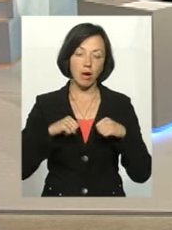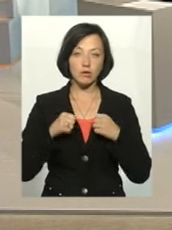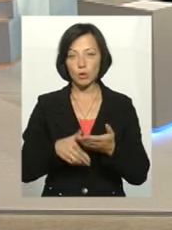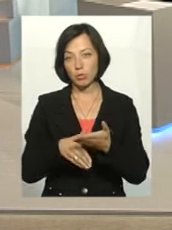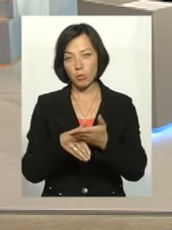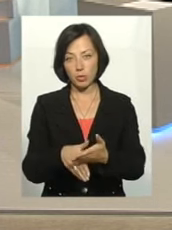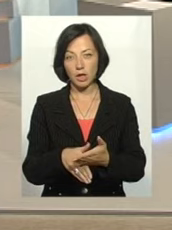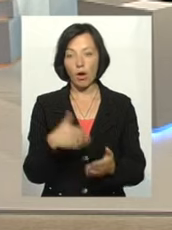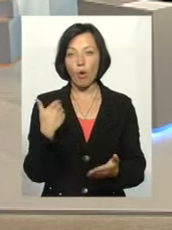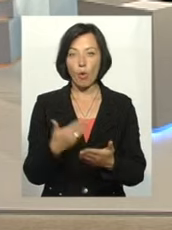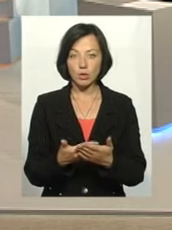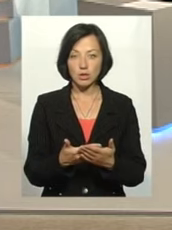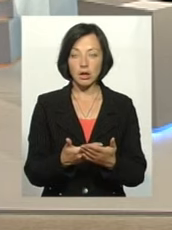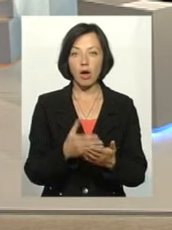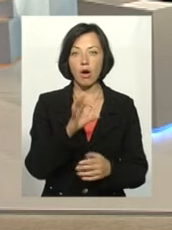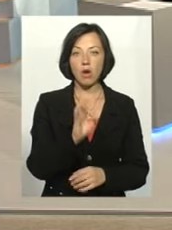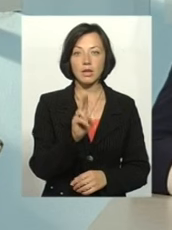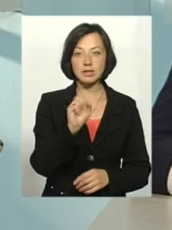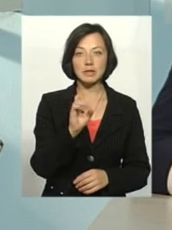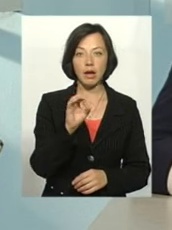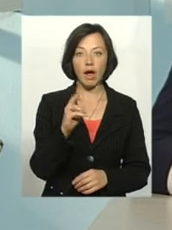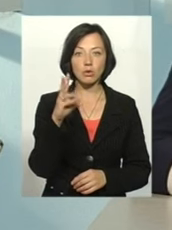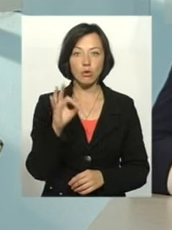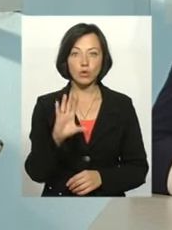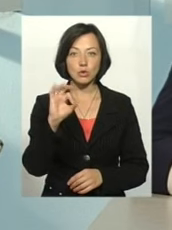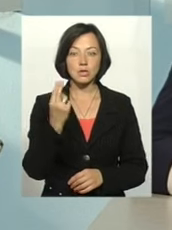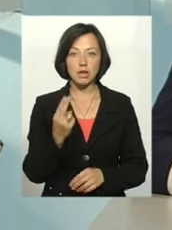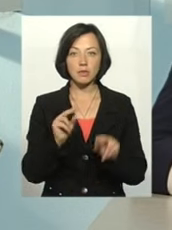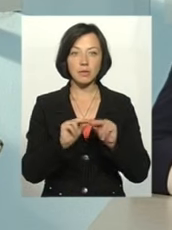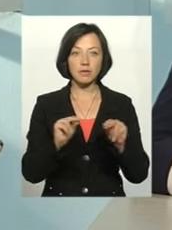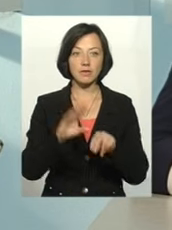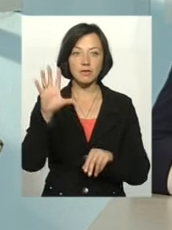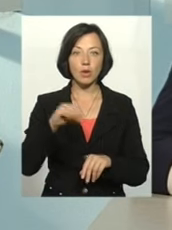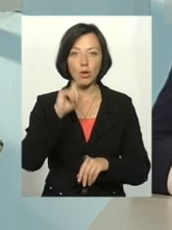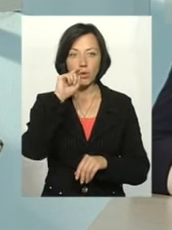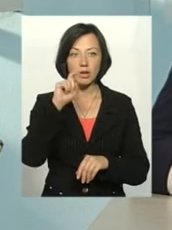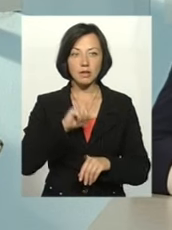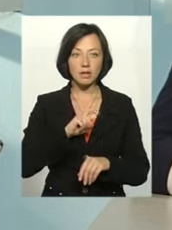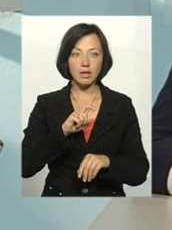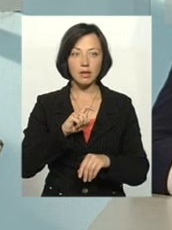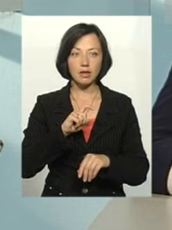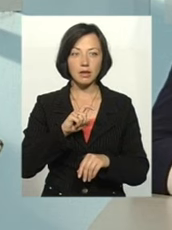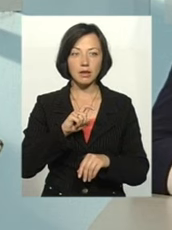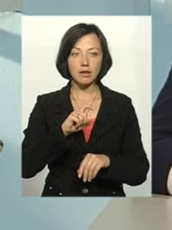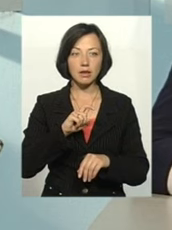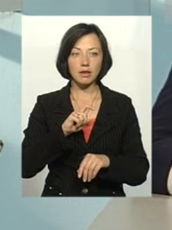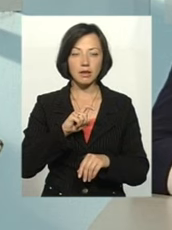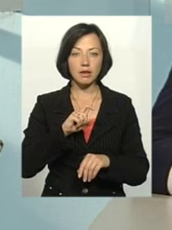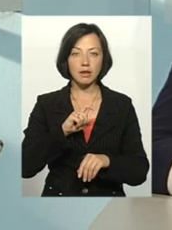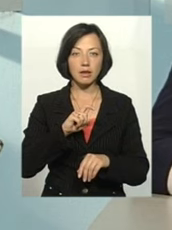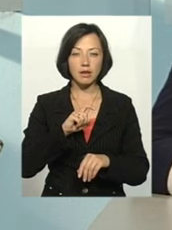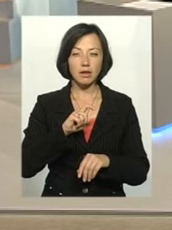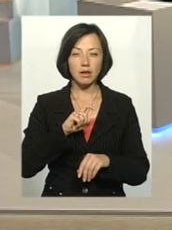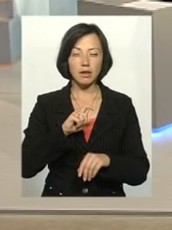допомогти. Отже, Олена Царенко, соціальний педагог Всеукраїнської громадської організації «Коаліція захисту прав